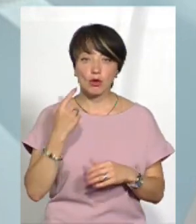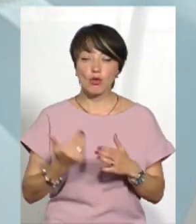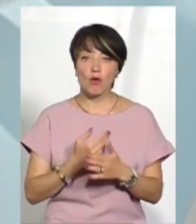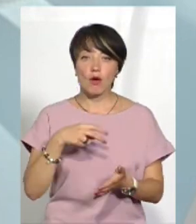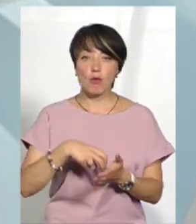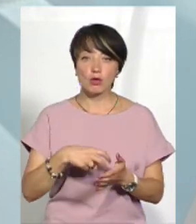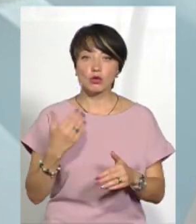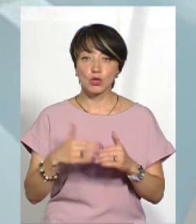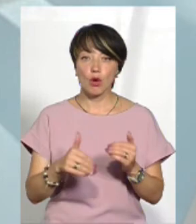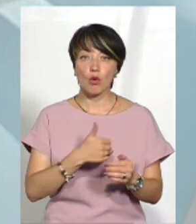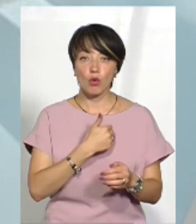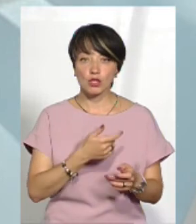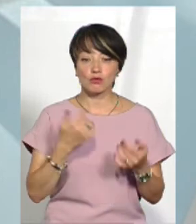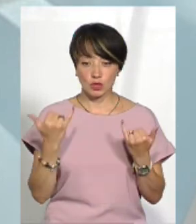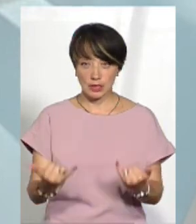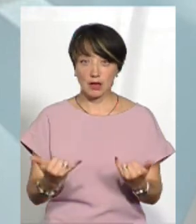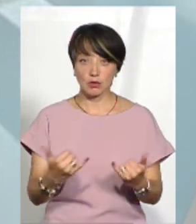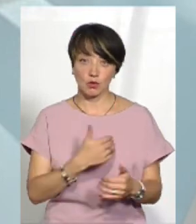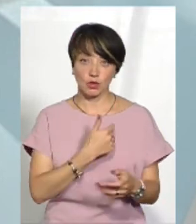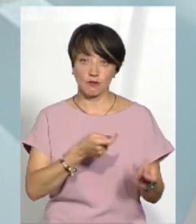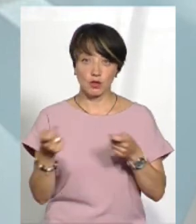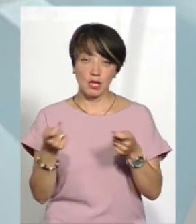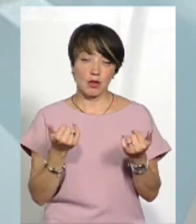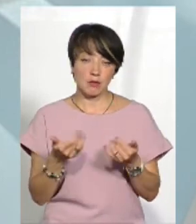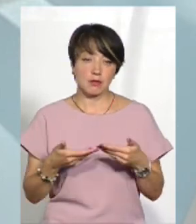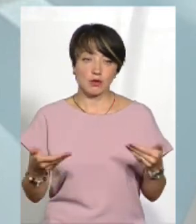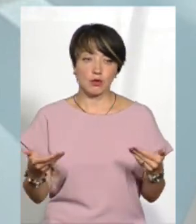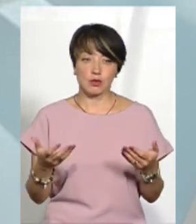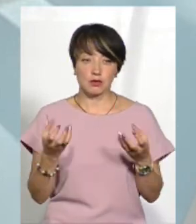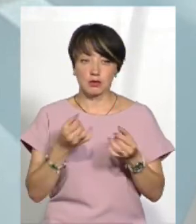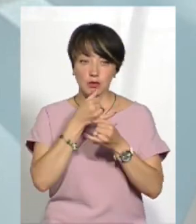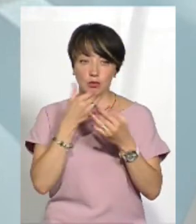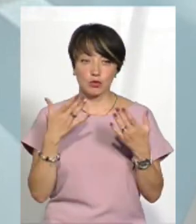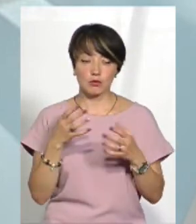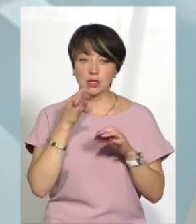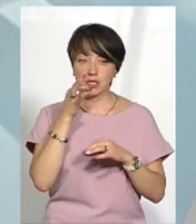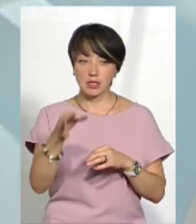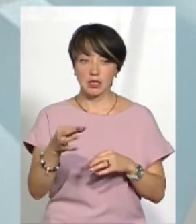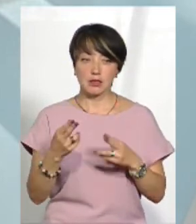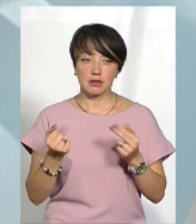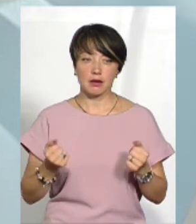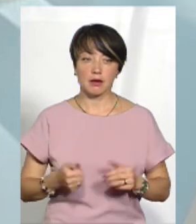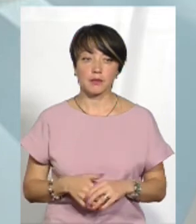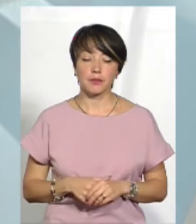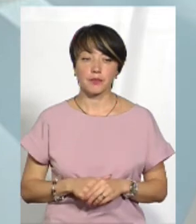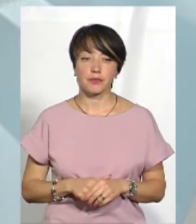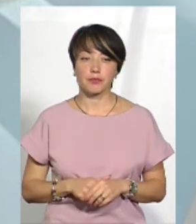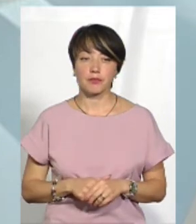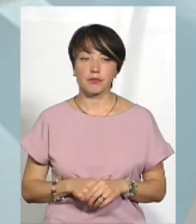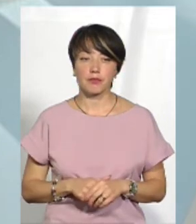Нова пошта вже хоче возити вже, а ми сьогодні вже не можемо їм сказати. Чому? Тому